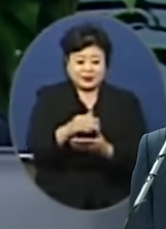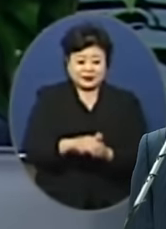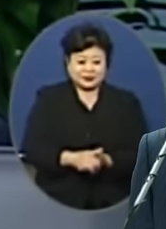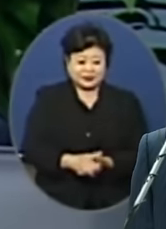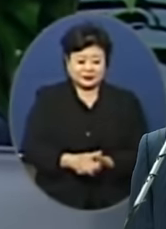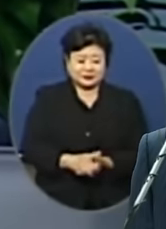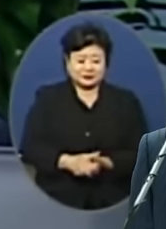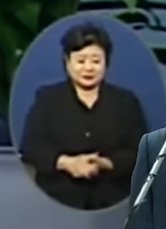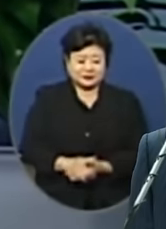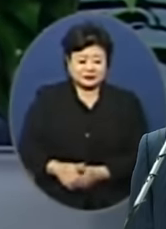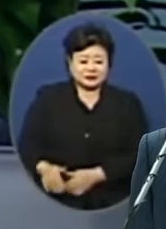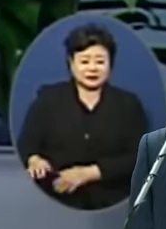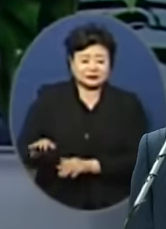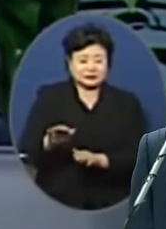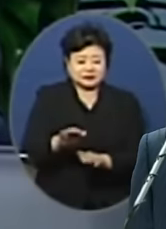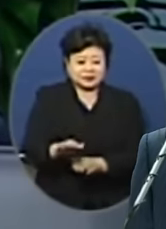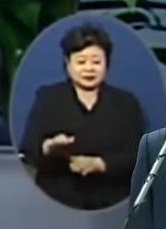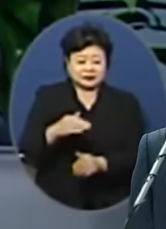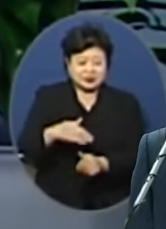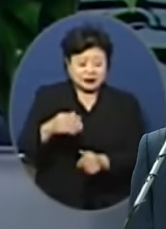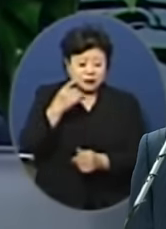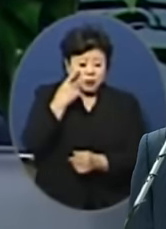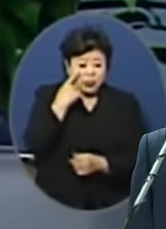그냥 쫙 따라옵니다.